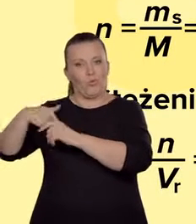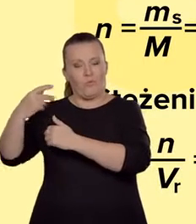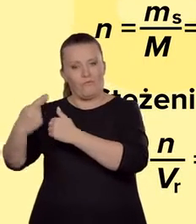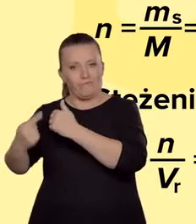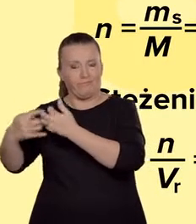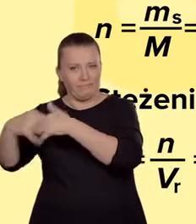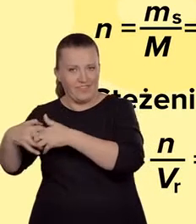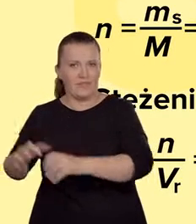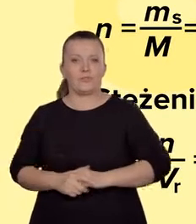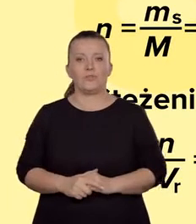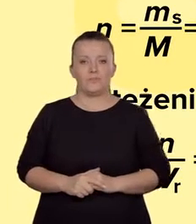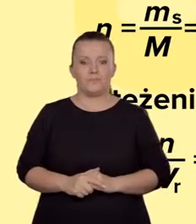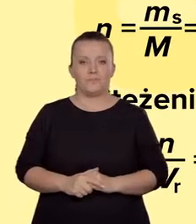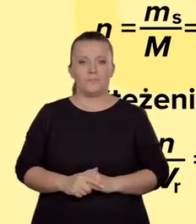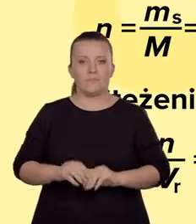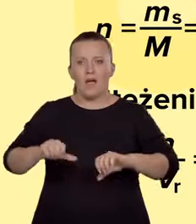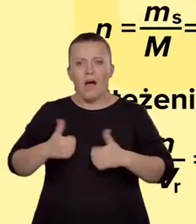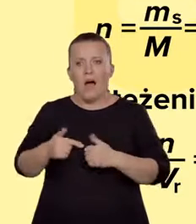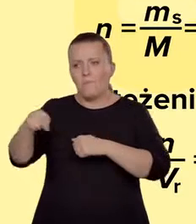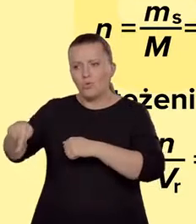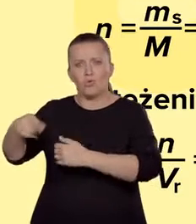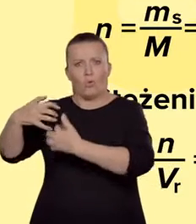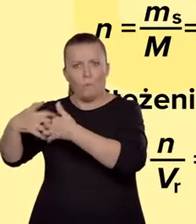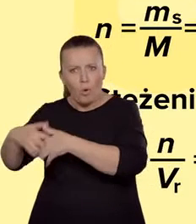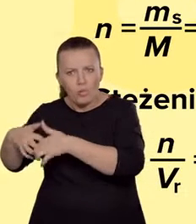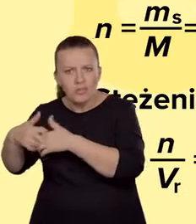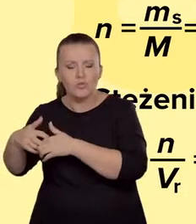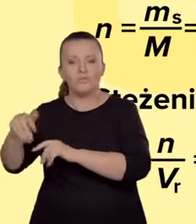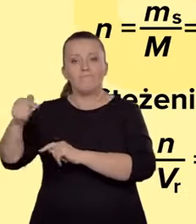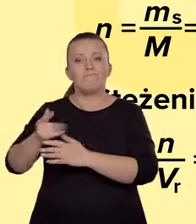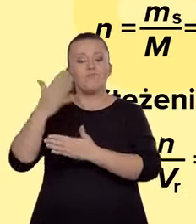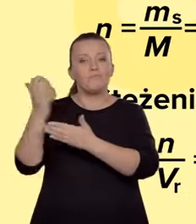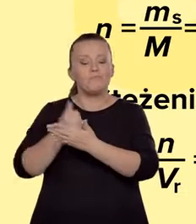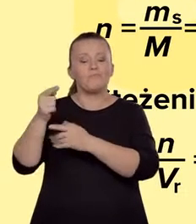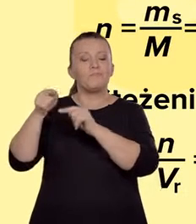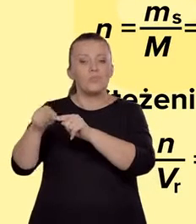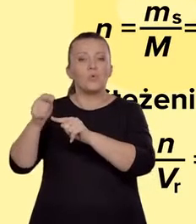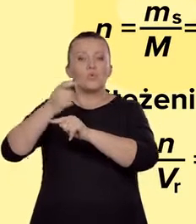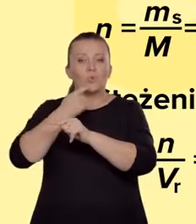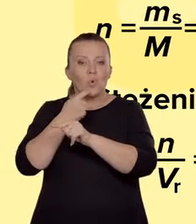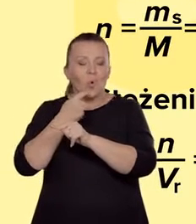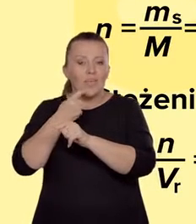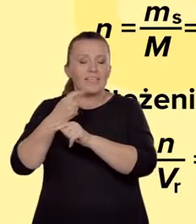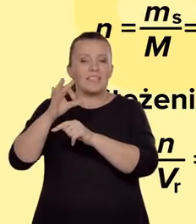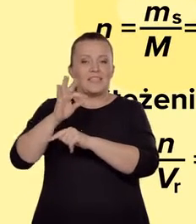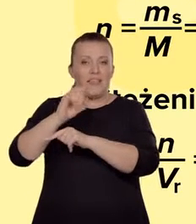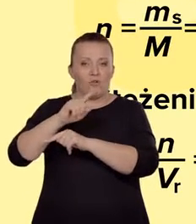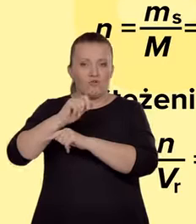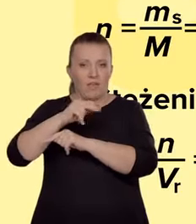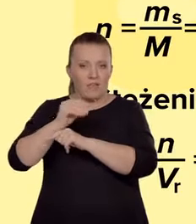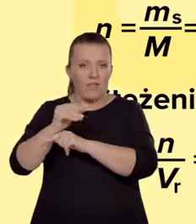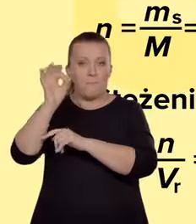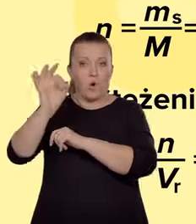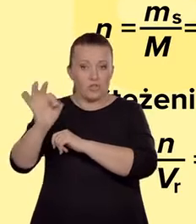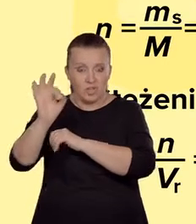rozwiązanie. Aby policzyć to stężenie, wykorzystamy definicję stężenia procentowego. Jeśli wiemy, że